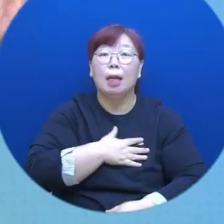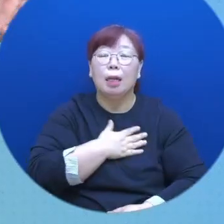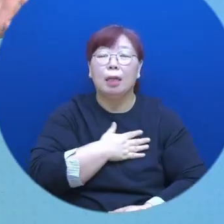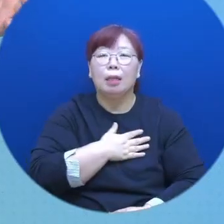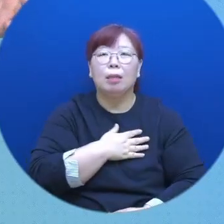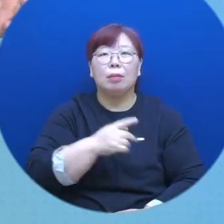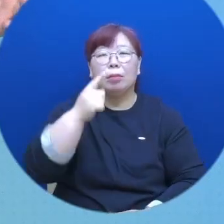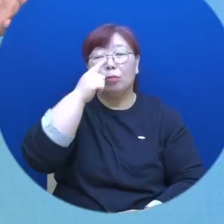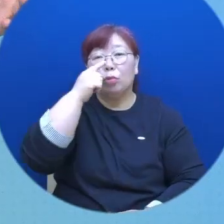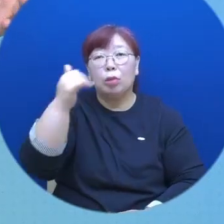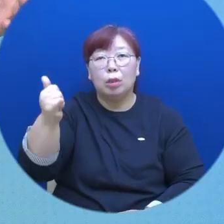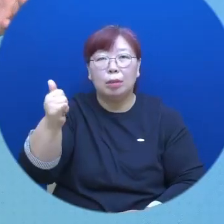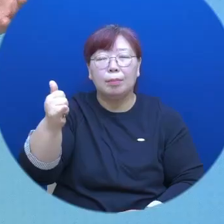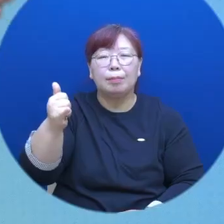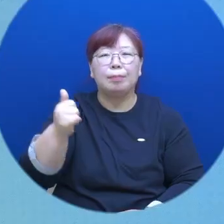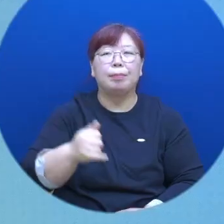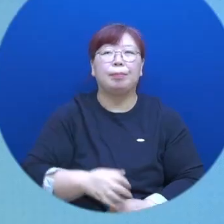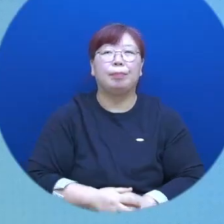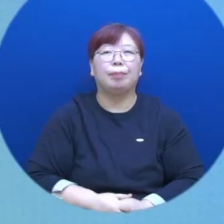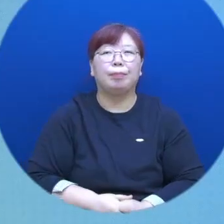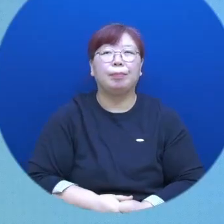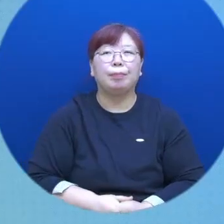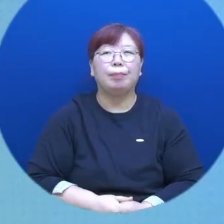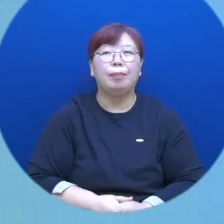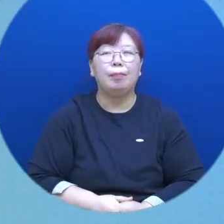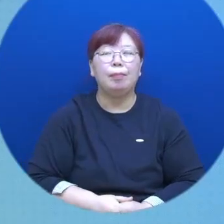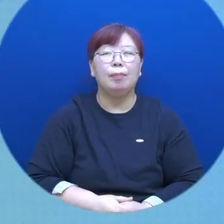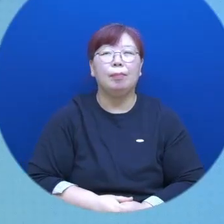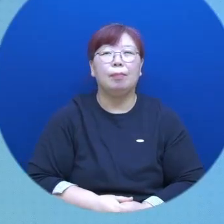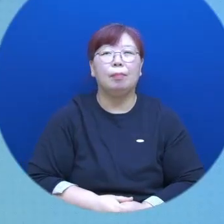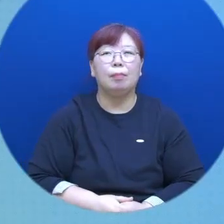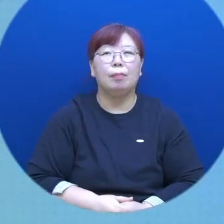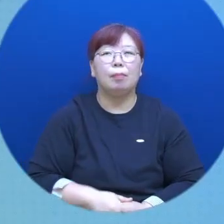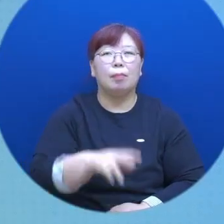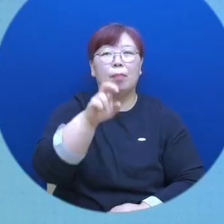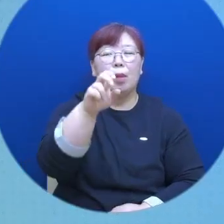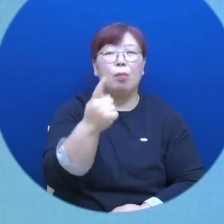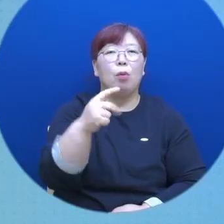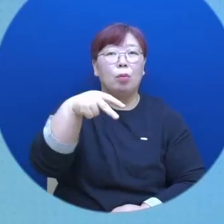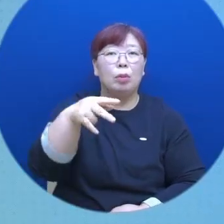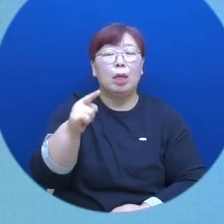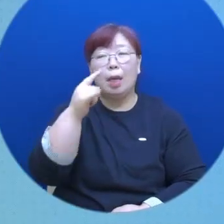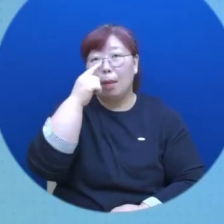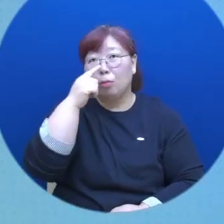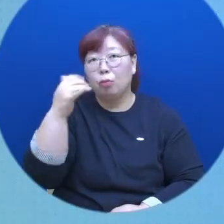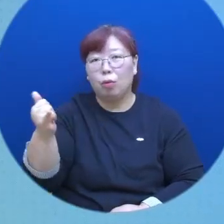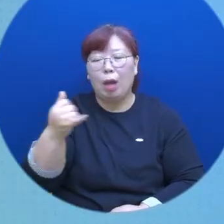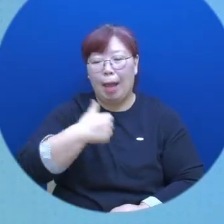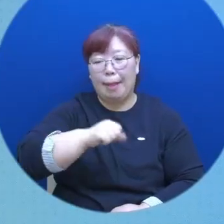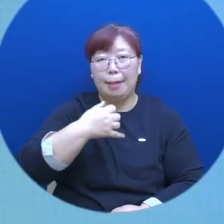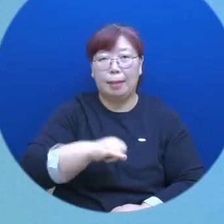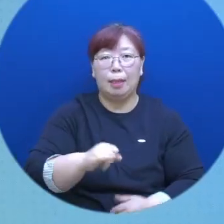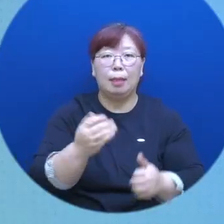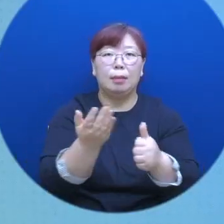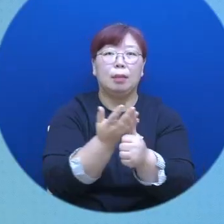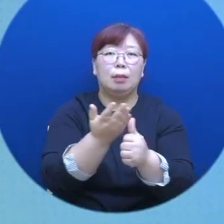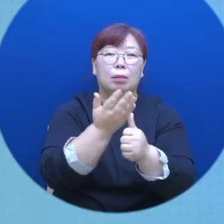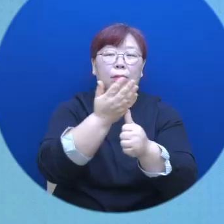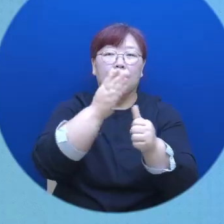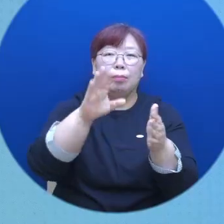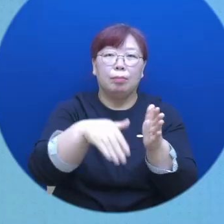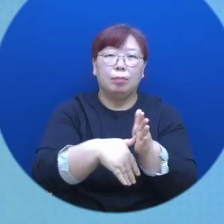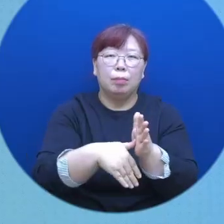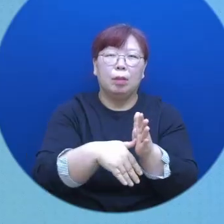아버지, 어머니. 여러분, 그들이 자녀를 낳아 키울 때 정말